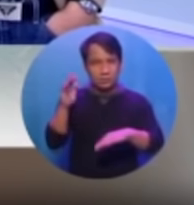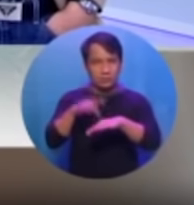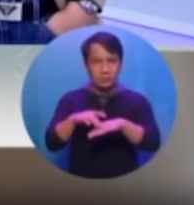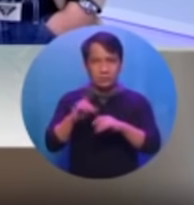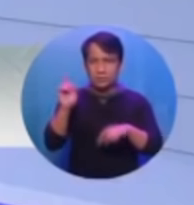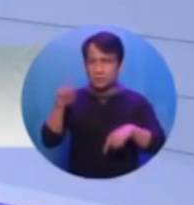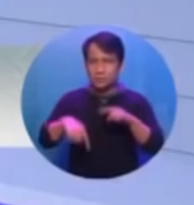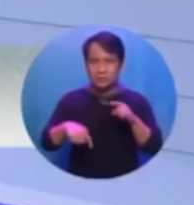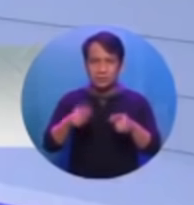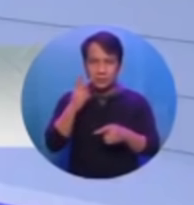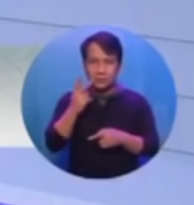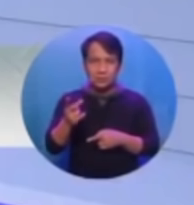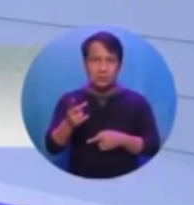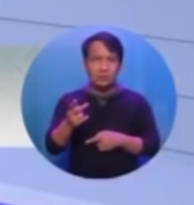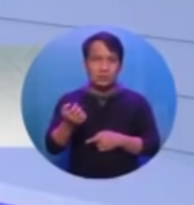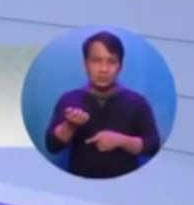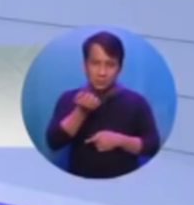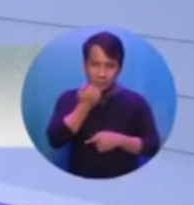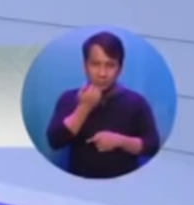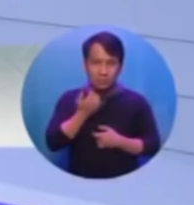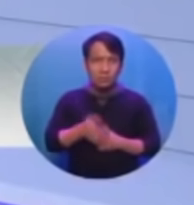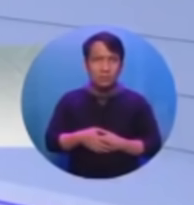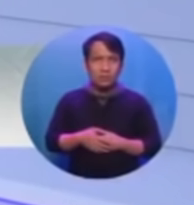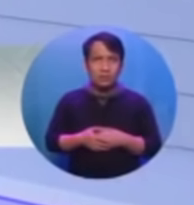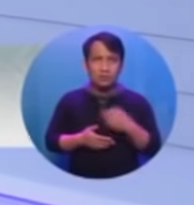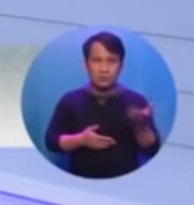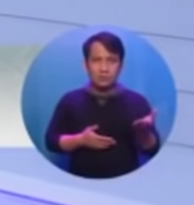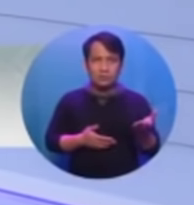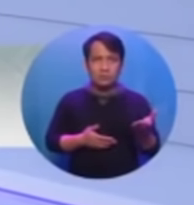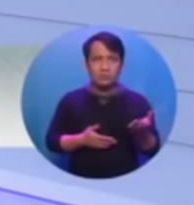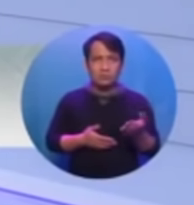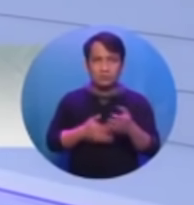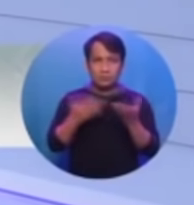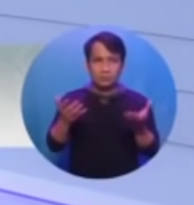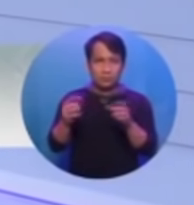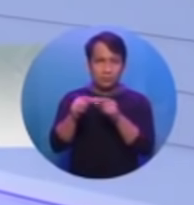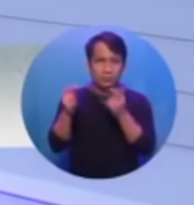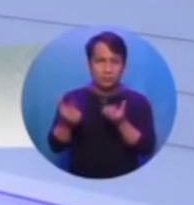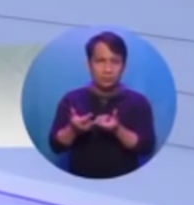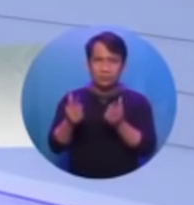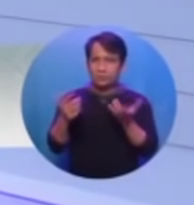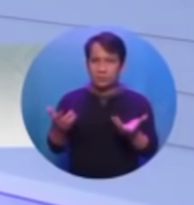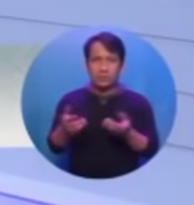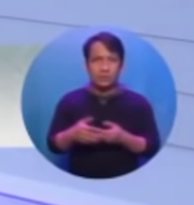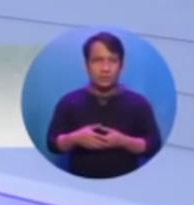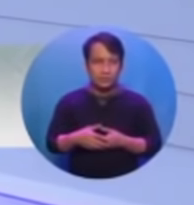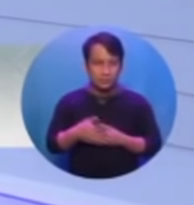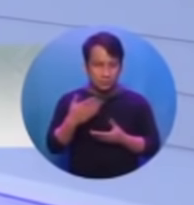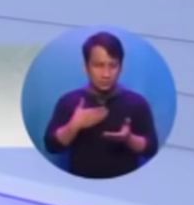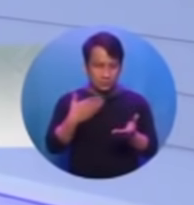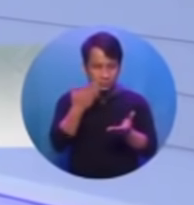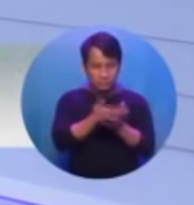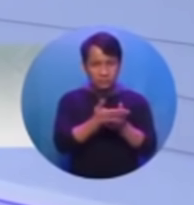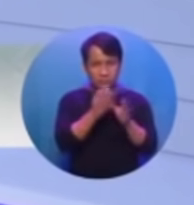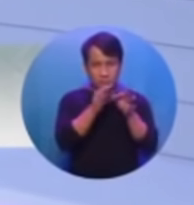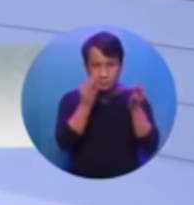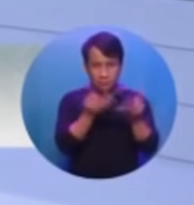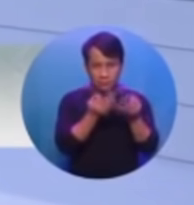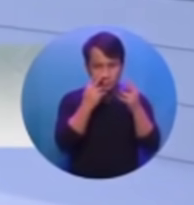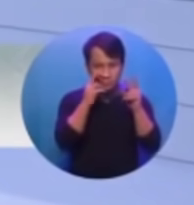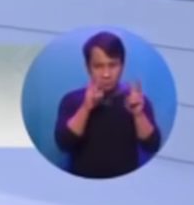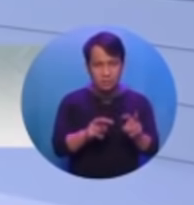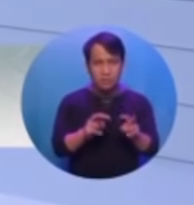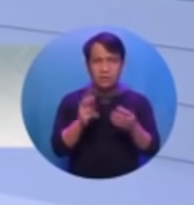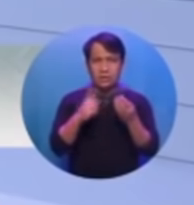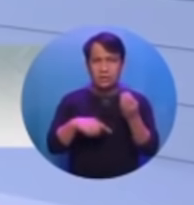makagawa ng kabalastugan. At saka wala naman po siyang grupo na kasabwat na para tugisin po itong mga witness.